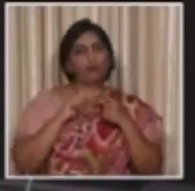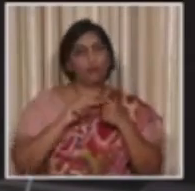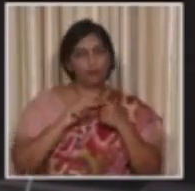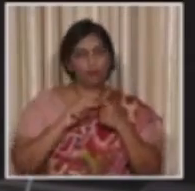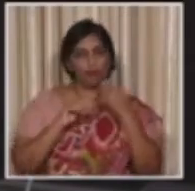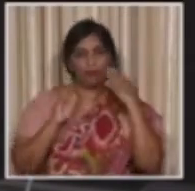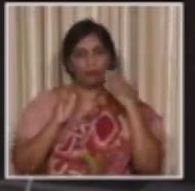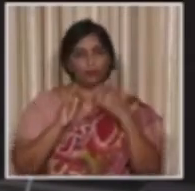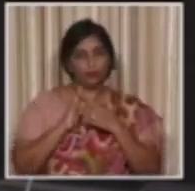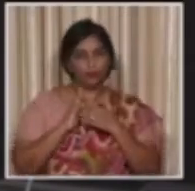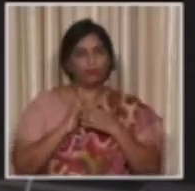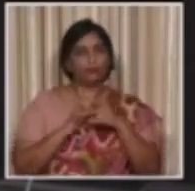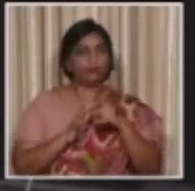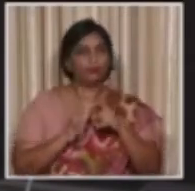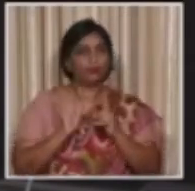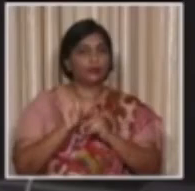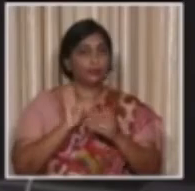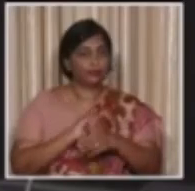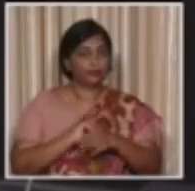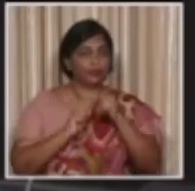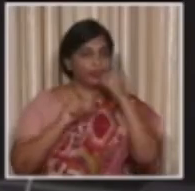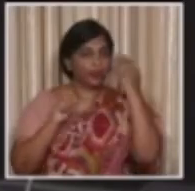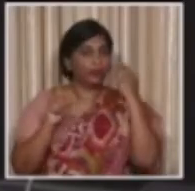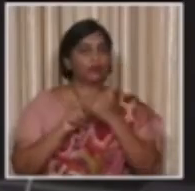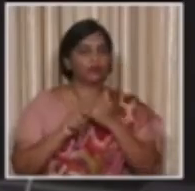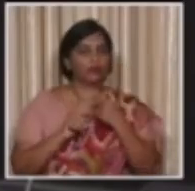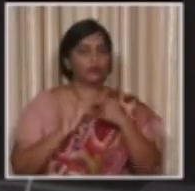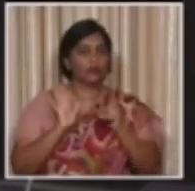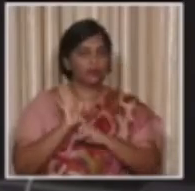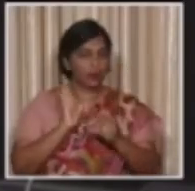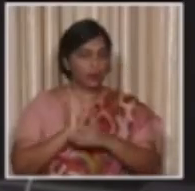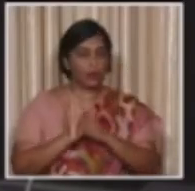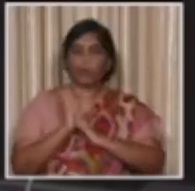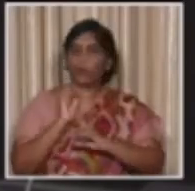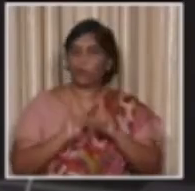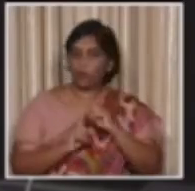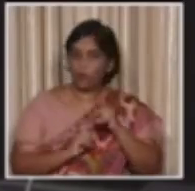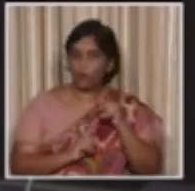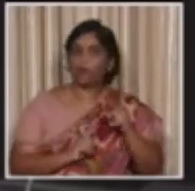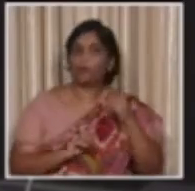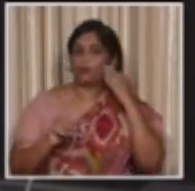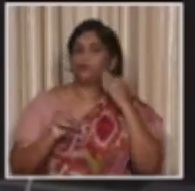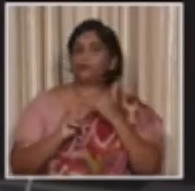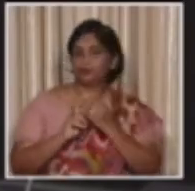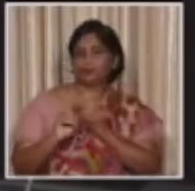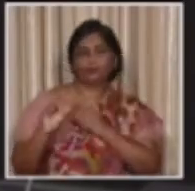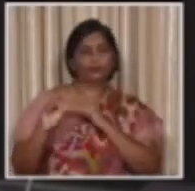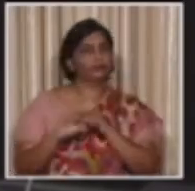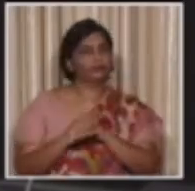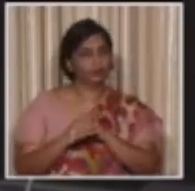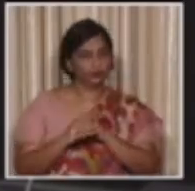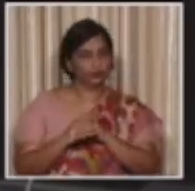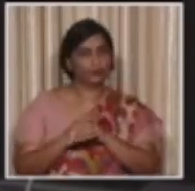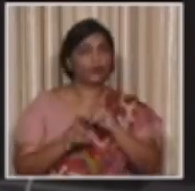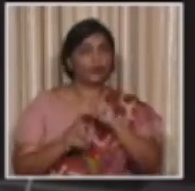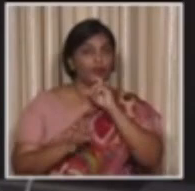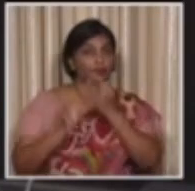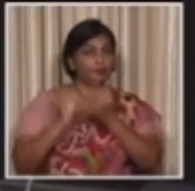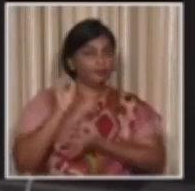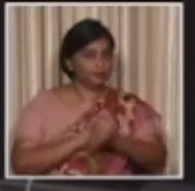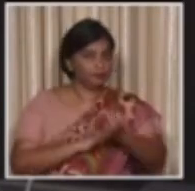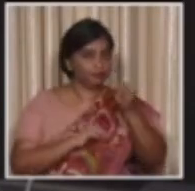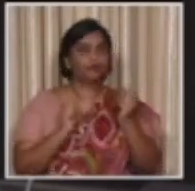සිද්ධ වෙද්දී මේ කම්කරුවෙට සිද්ධ වෙච්ච කාරණාවක් නිසා කම්කරු අමාත්‍යංශයටත් මේ සම්බන්ධයෙන් මැදිහත් වෙලා නඩු දැමීමේ